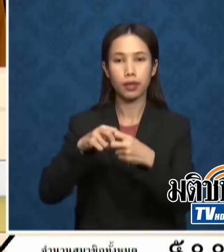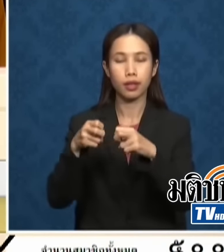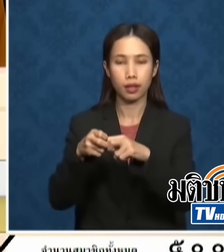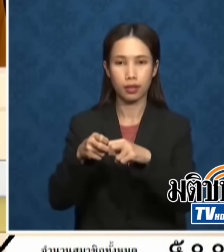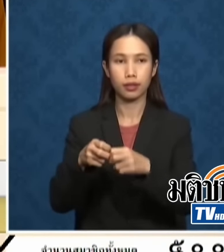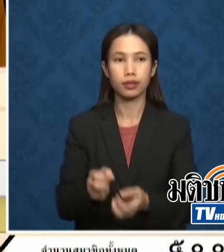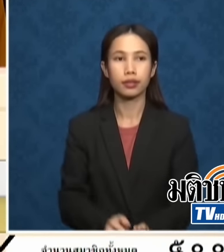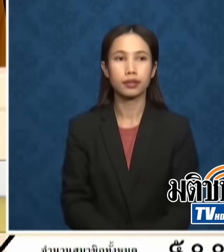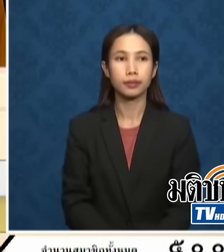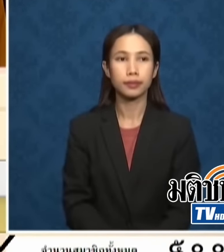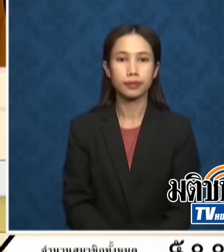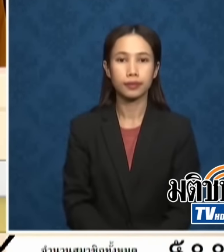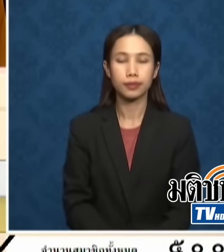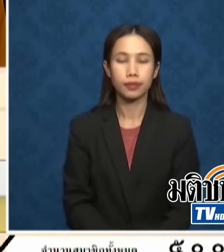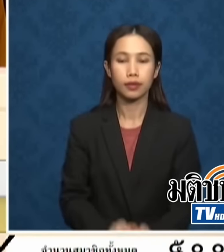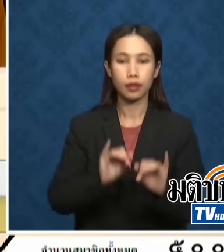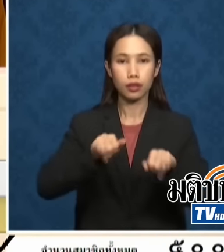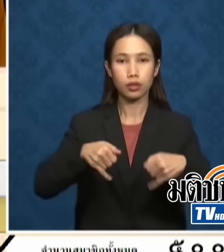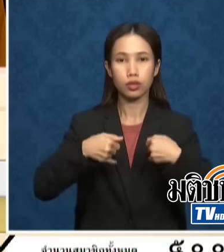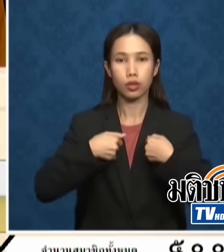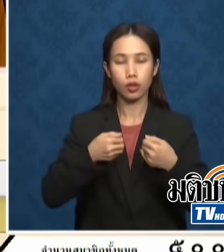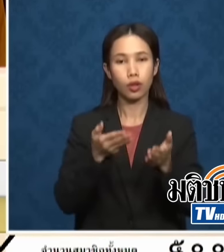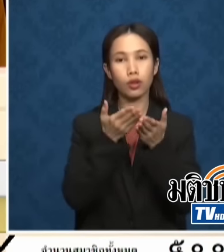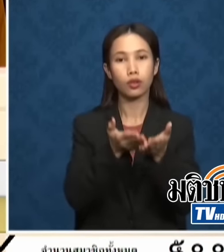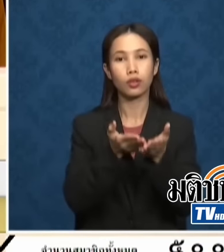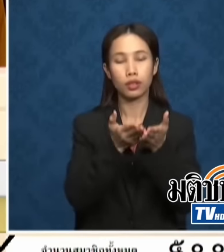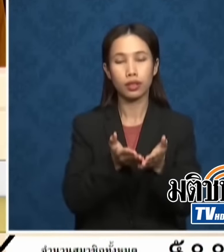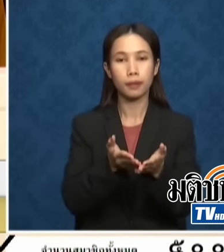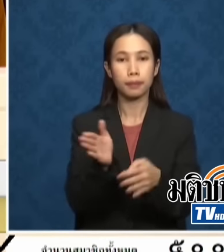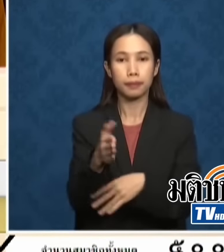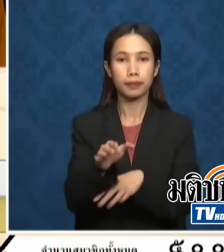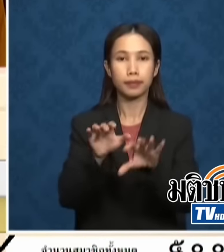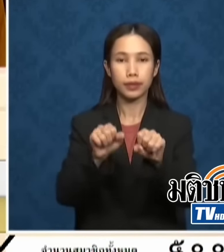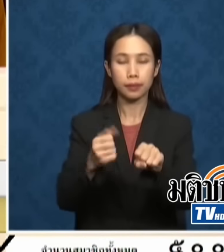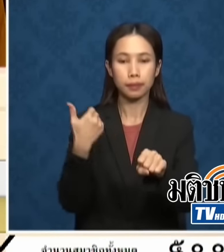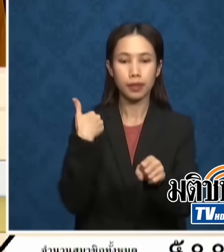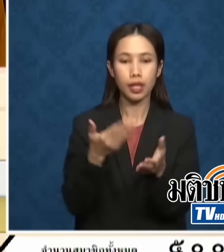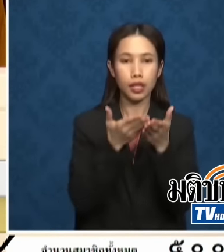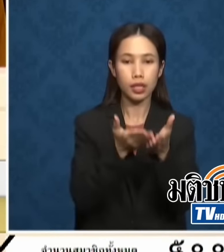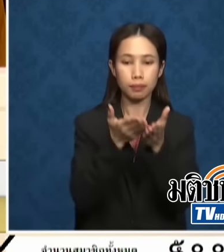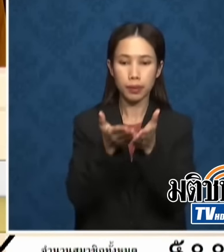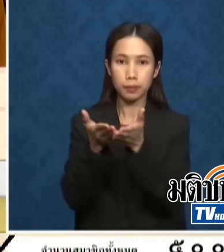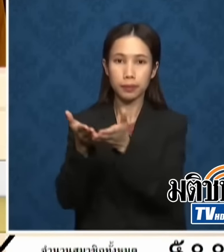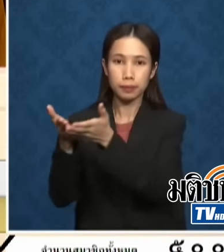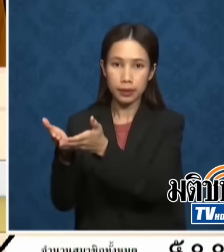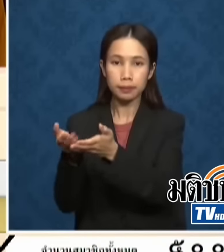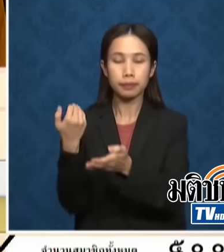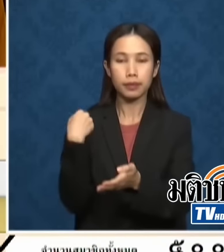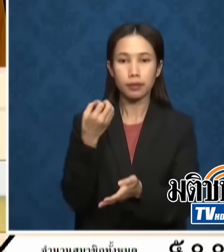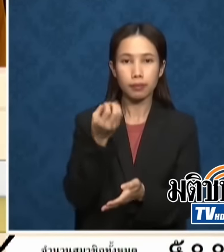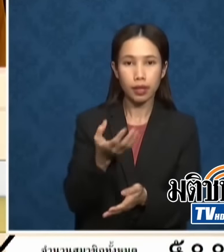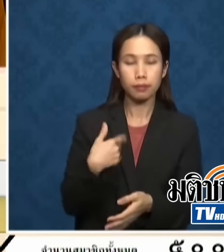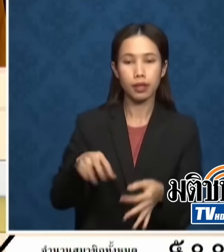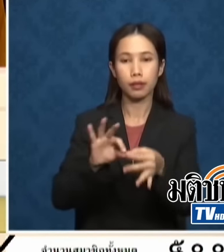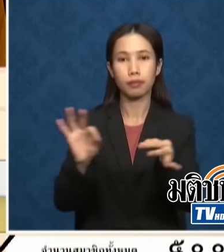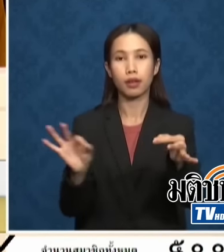งและเจ้าของเรือประมงซึ่งมีเรือประมงในครอบครองหลายลำซึ่งมีการร่